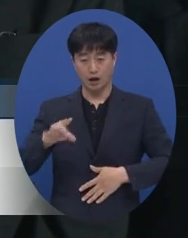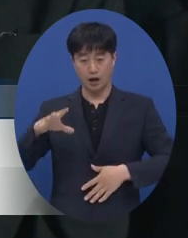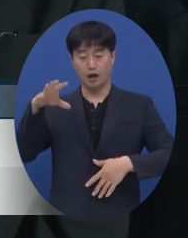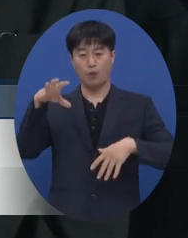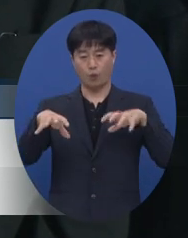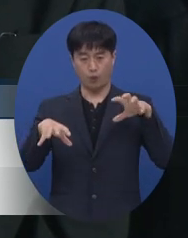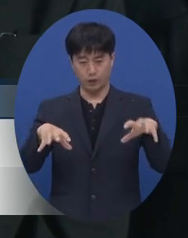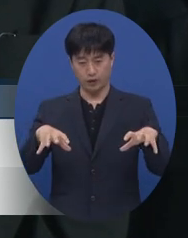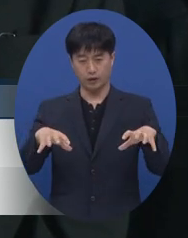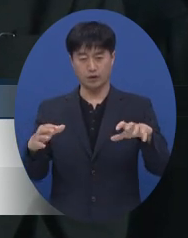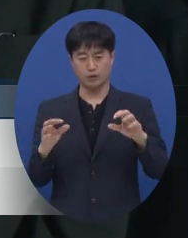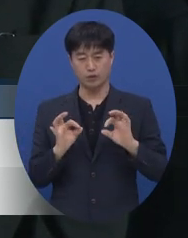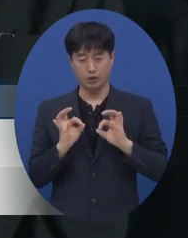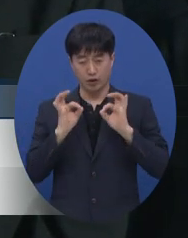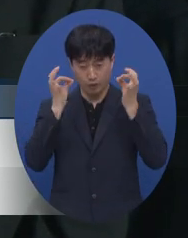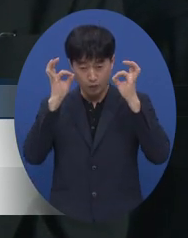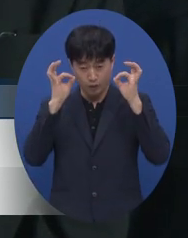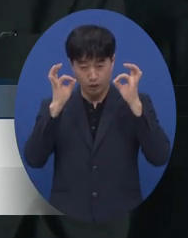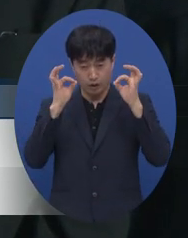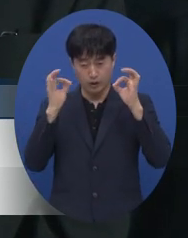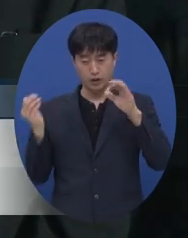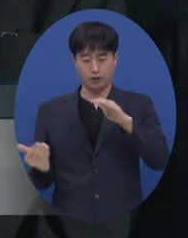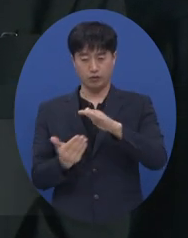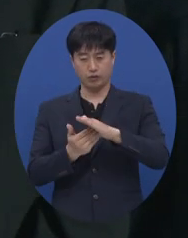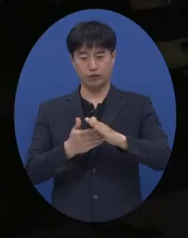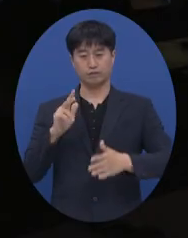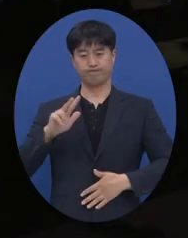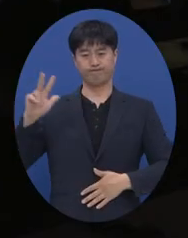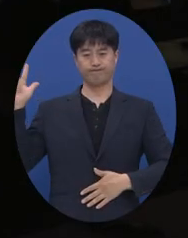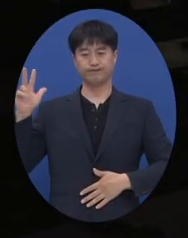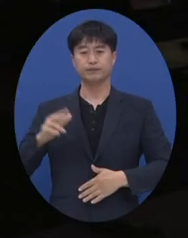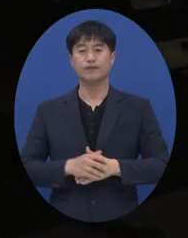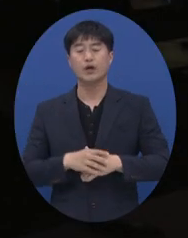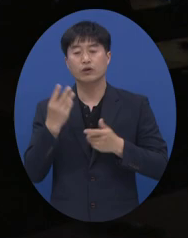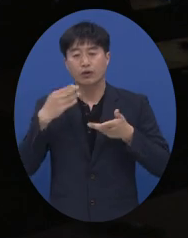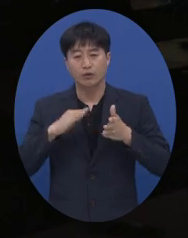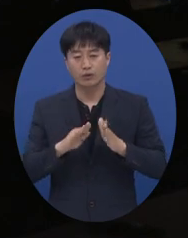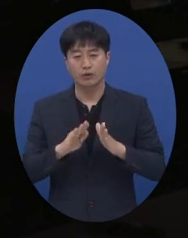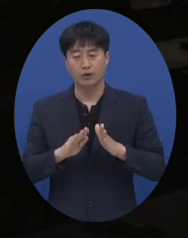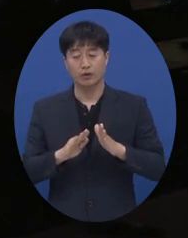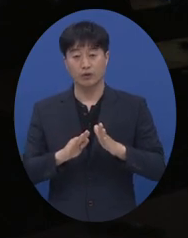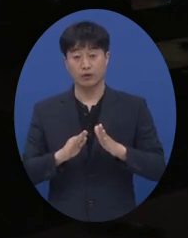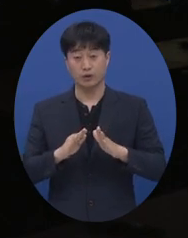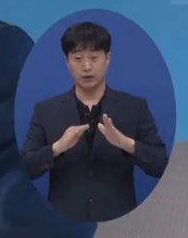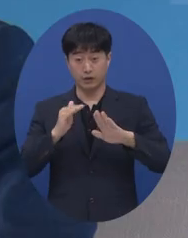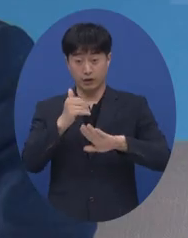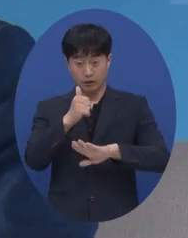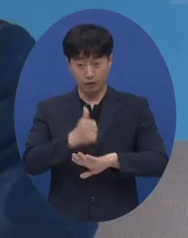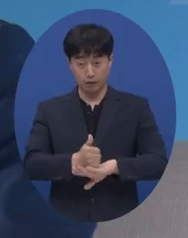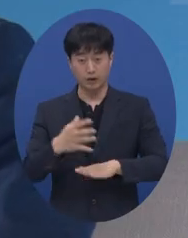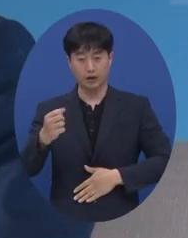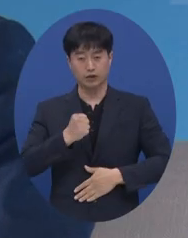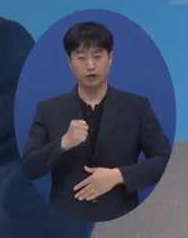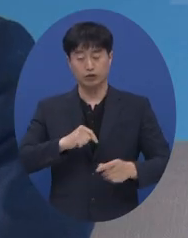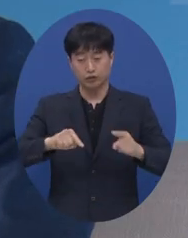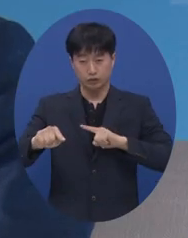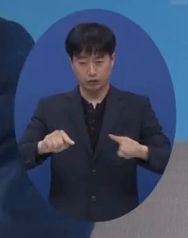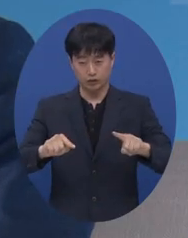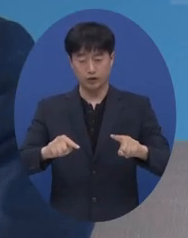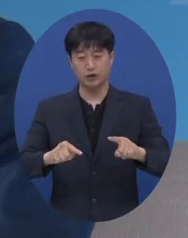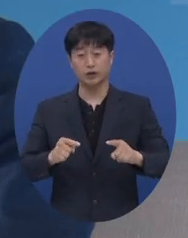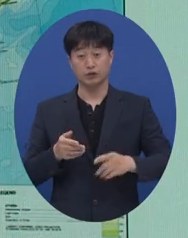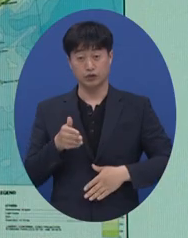자리에서 최선의 노력을 다할 것을 다짐한다. 경기도는 나온 결과를 바탕으로 관련 정책 전담 기구를